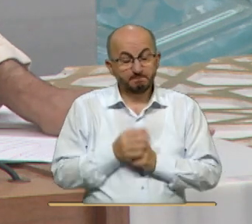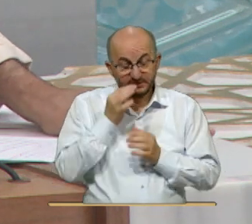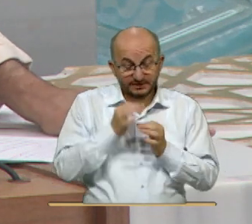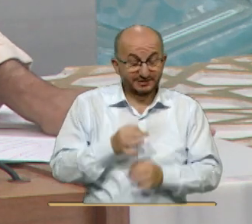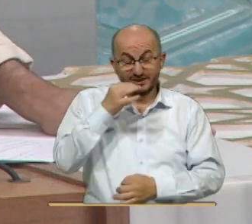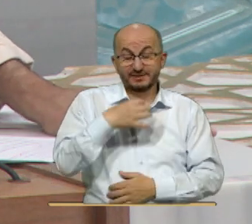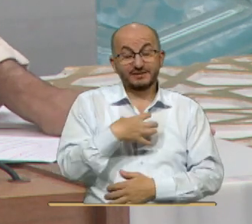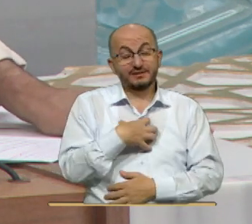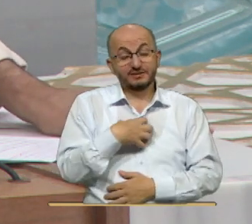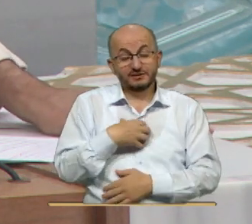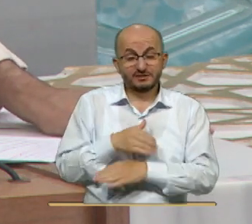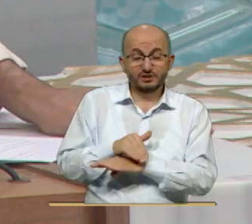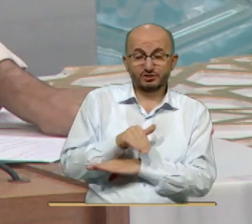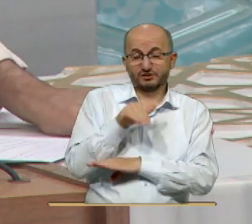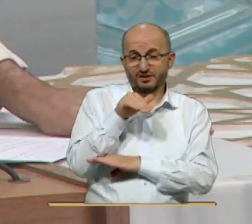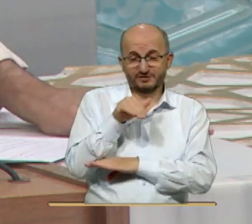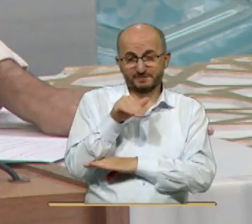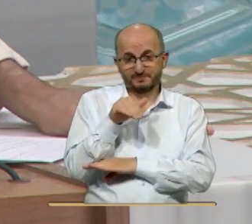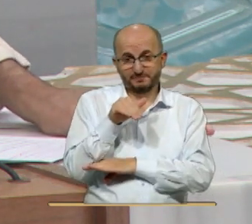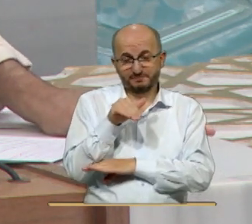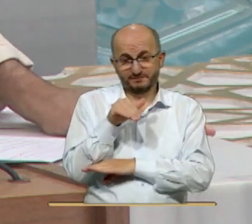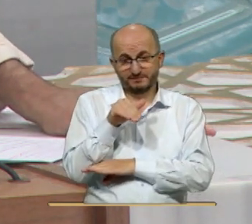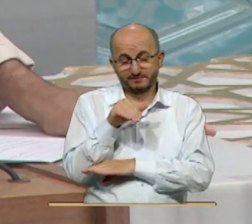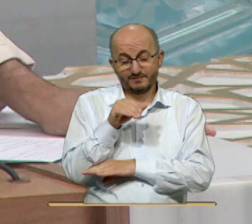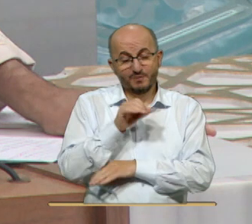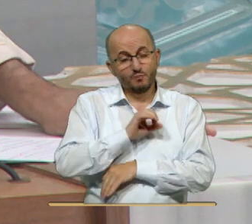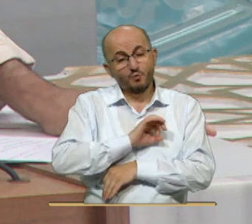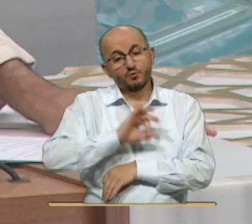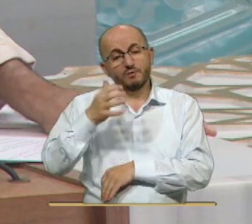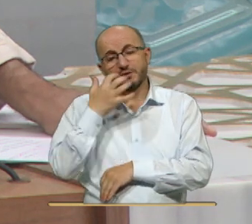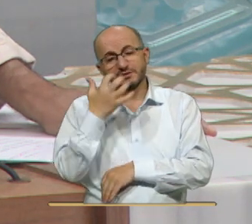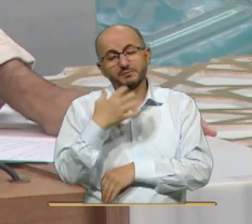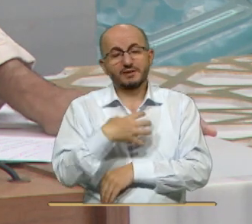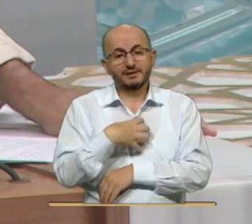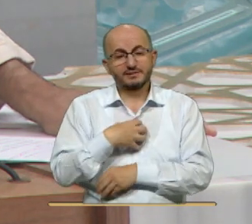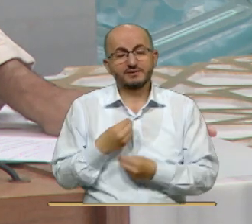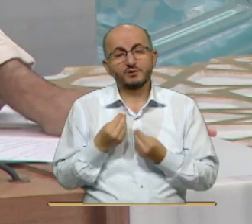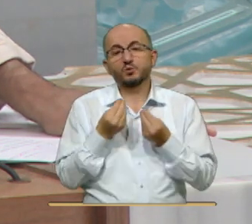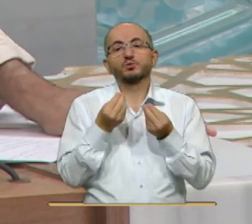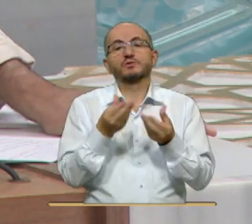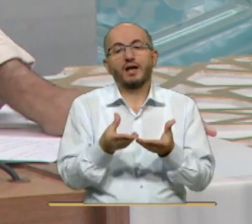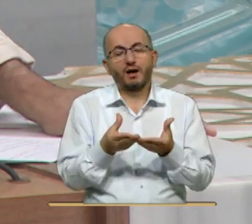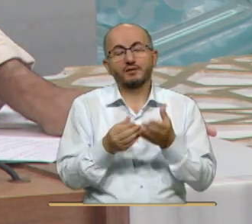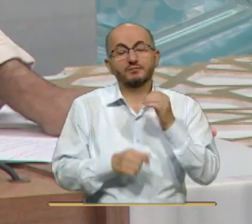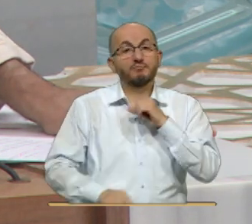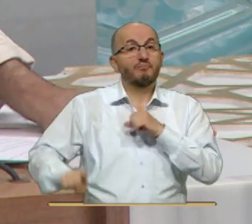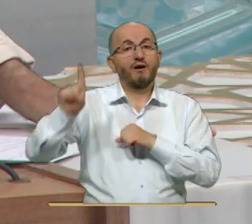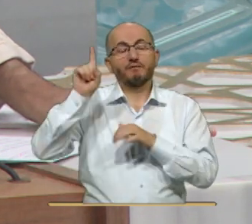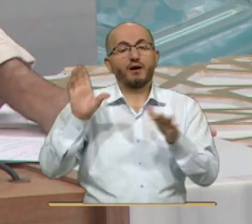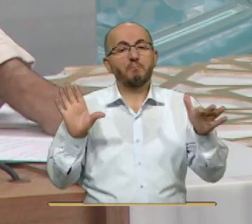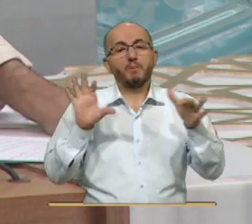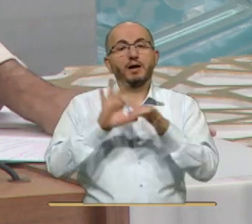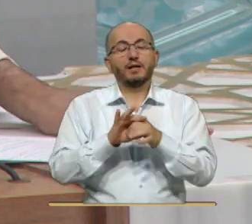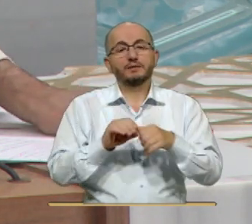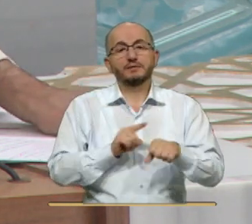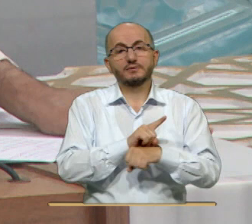İnsan kendisini yaşatan, eşsiz nimetleri kendisine sunan Mevla'ya dayandığı